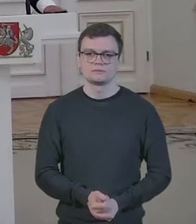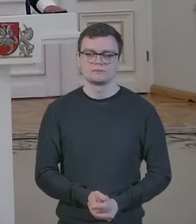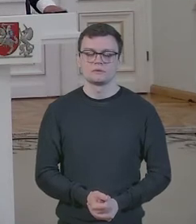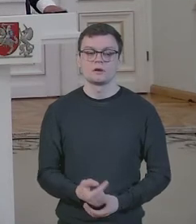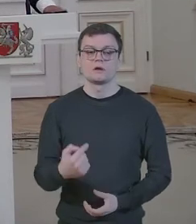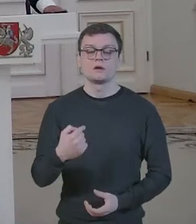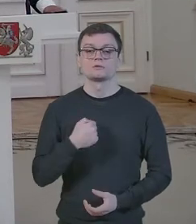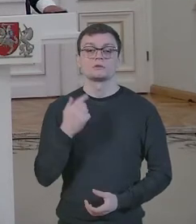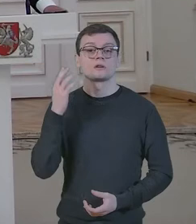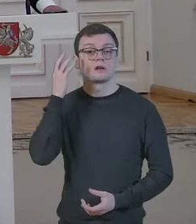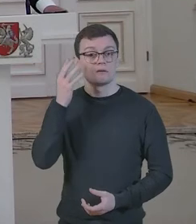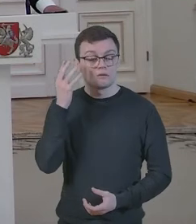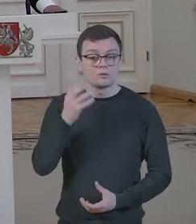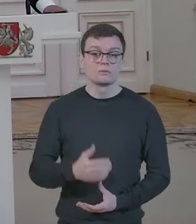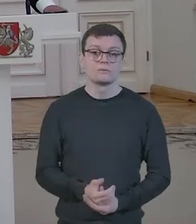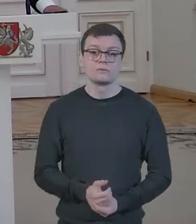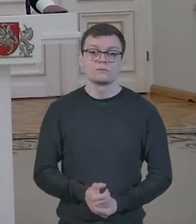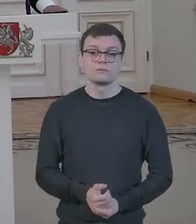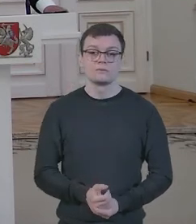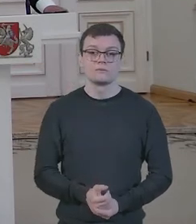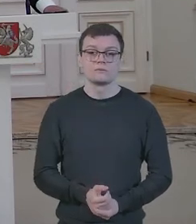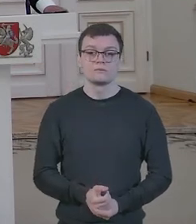Aš manau, kad